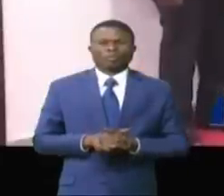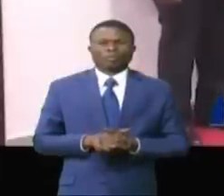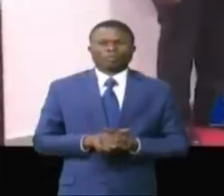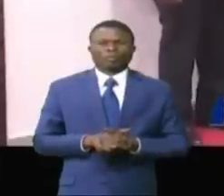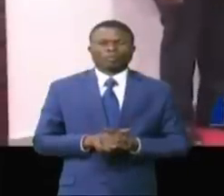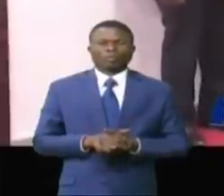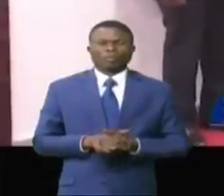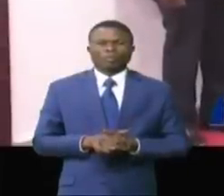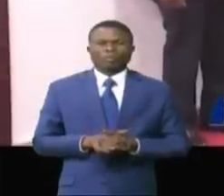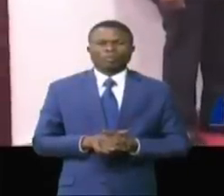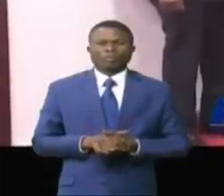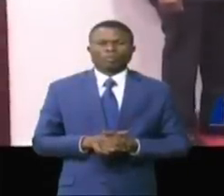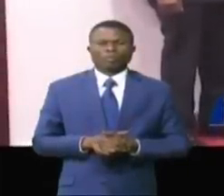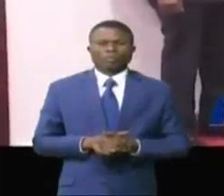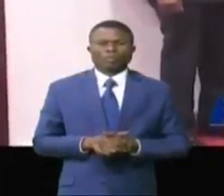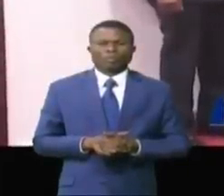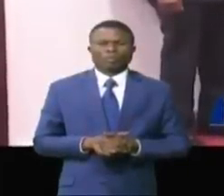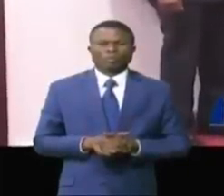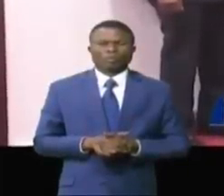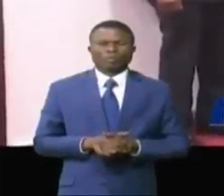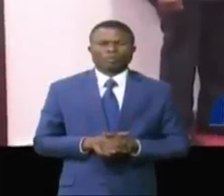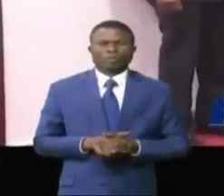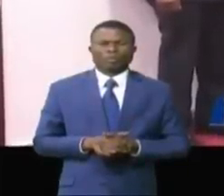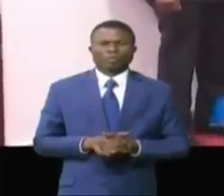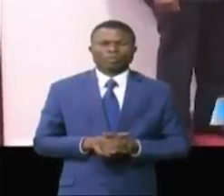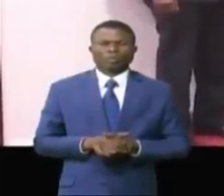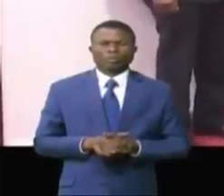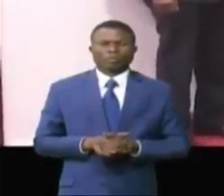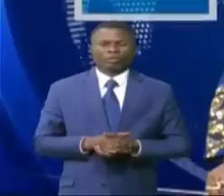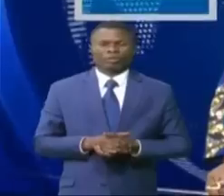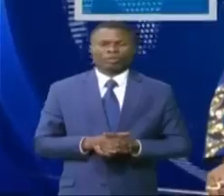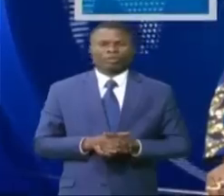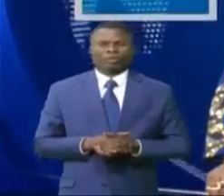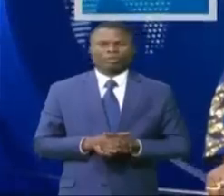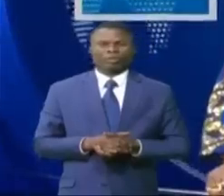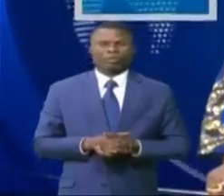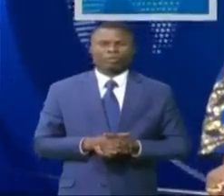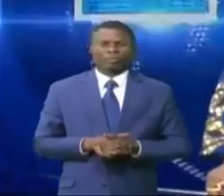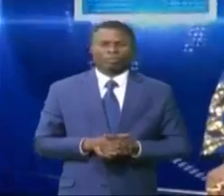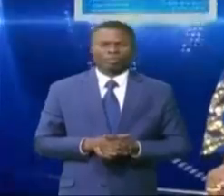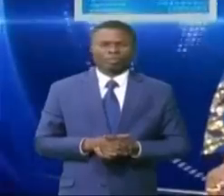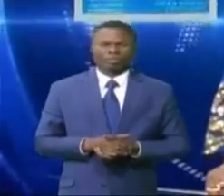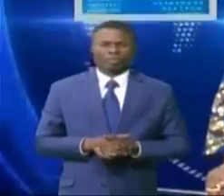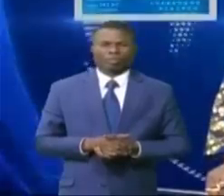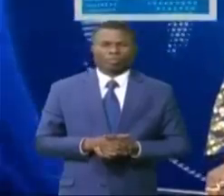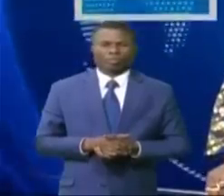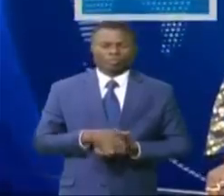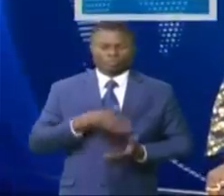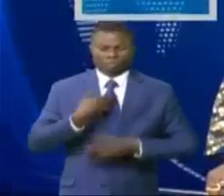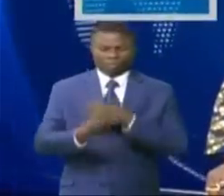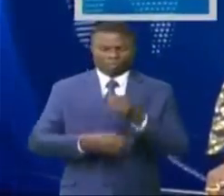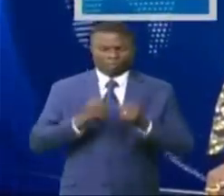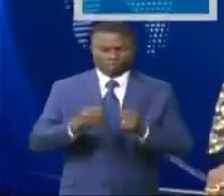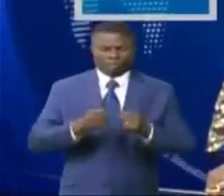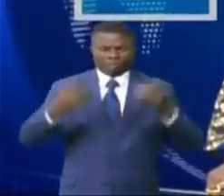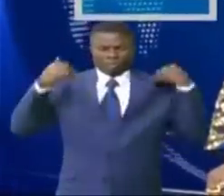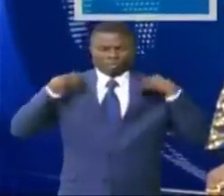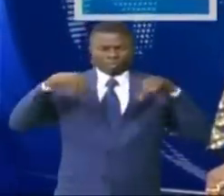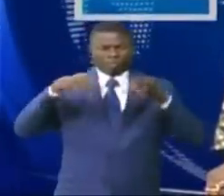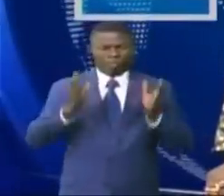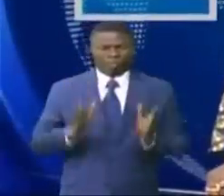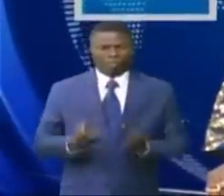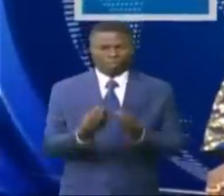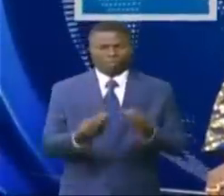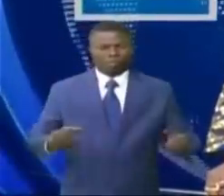par le Premier ministre Jean-Michel Samalukonde Kyenge. et les efforts fournis par les autorités congolaises pour une